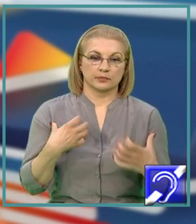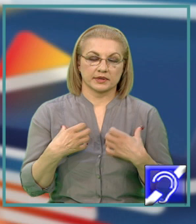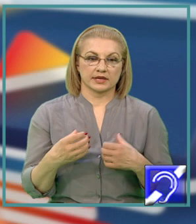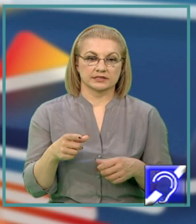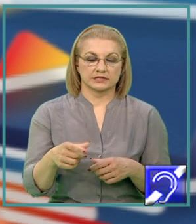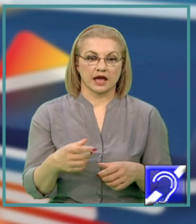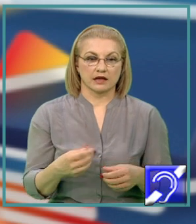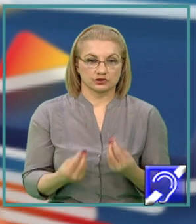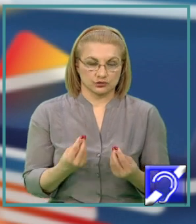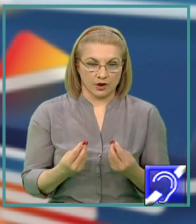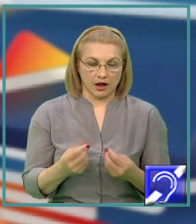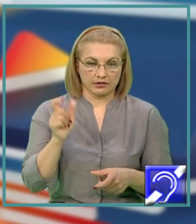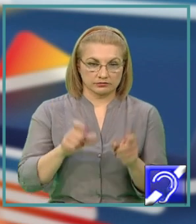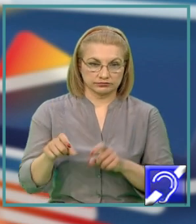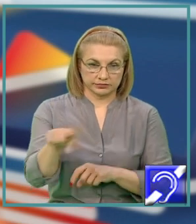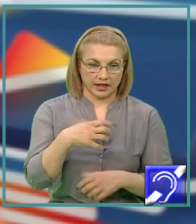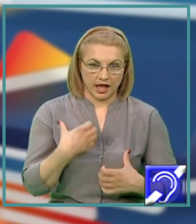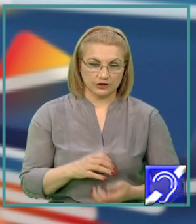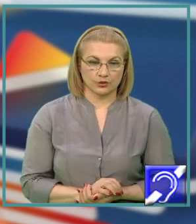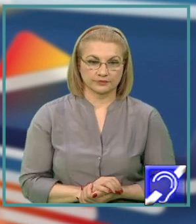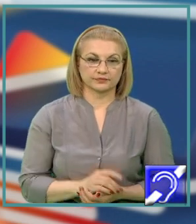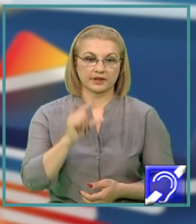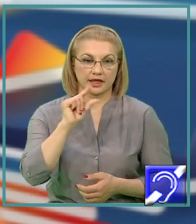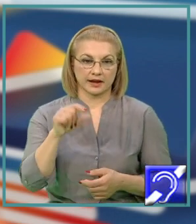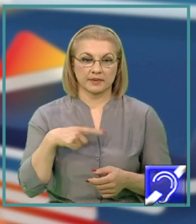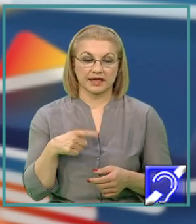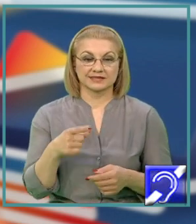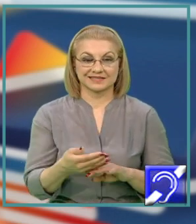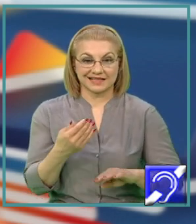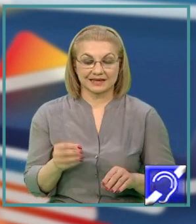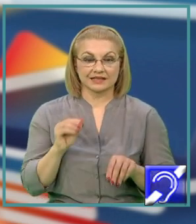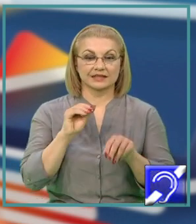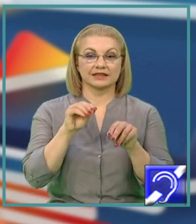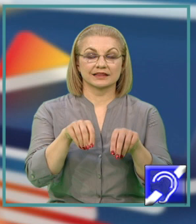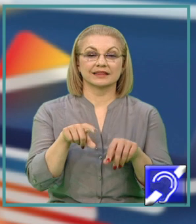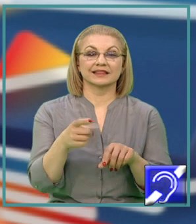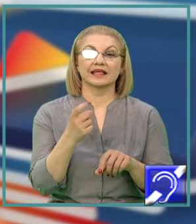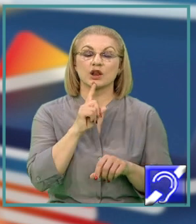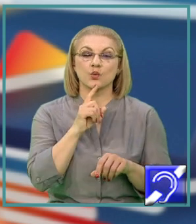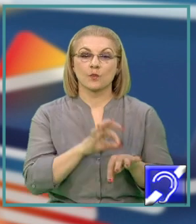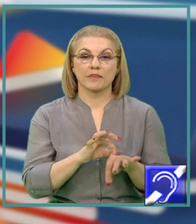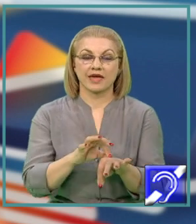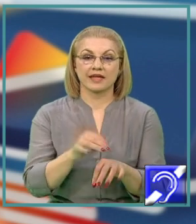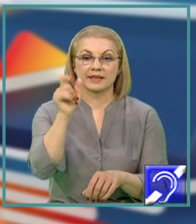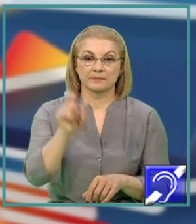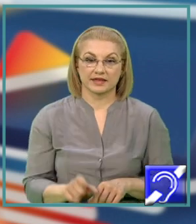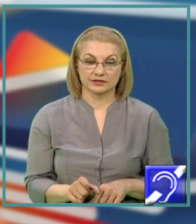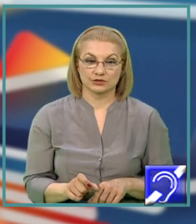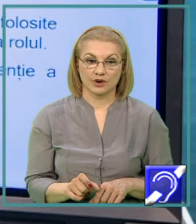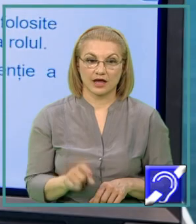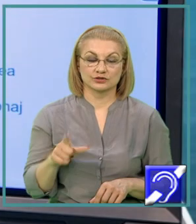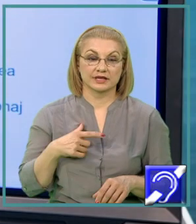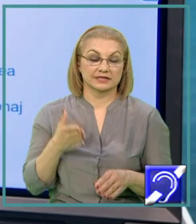actor pentru a interpreta rolul. Replica este precedată de numele personajului, fiind o intervenție a acestuia